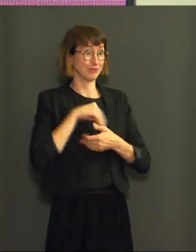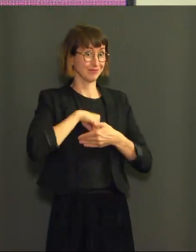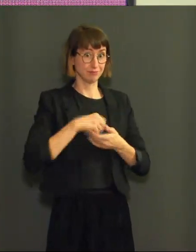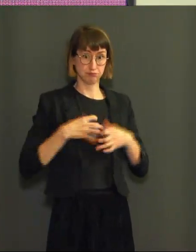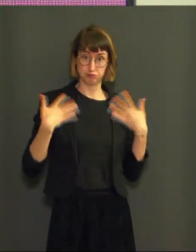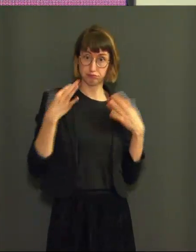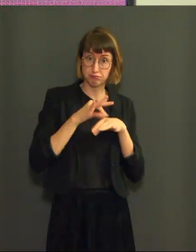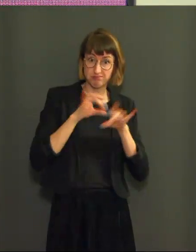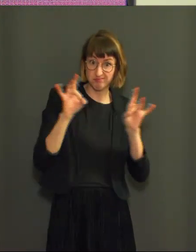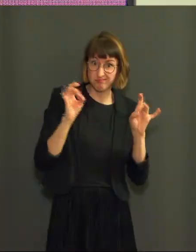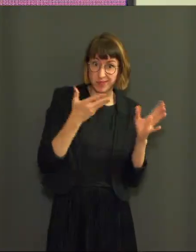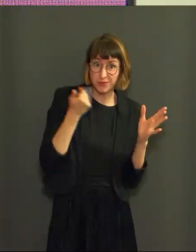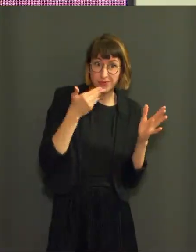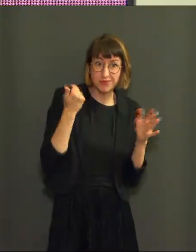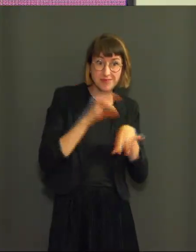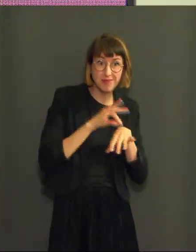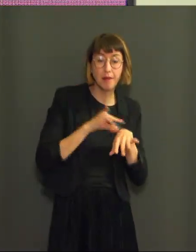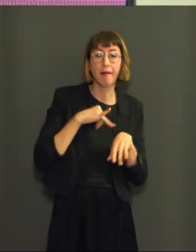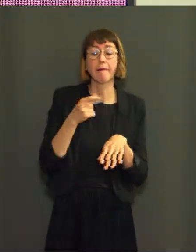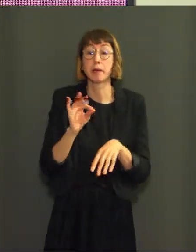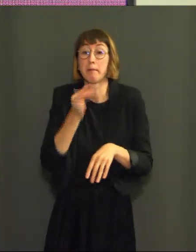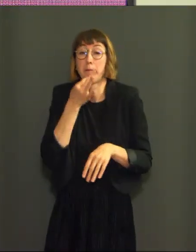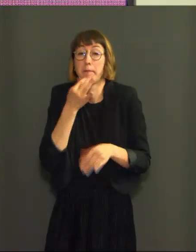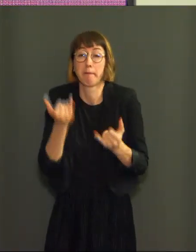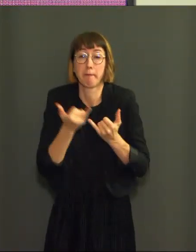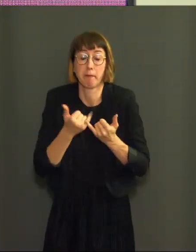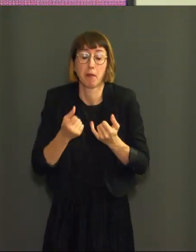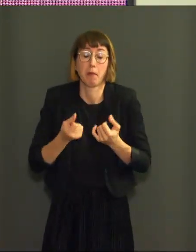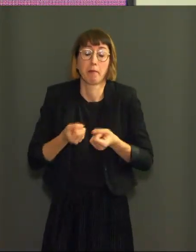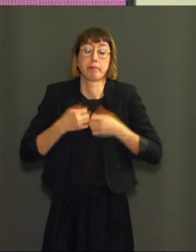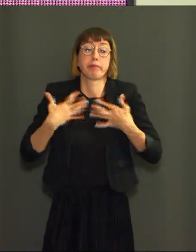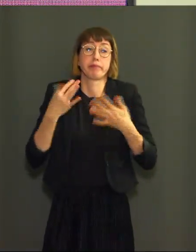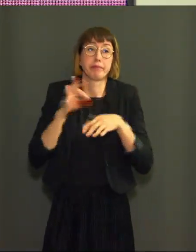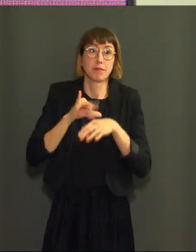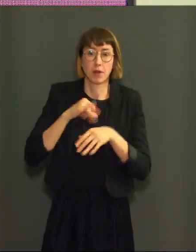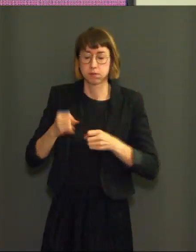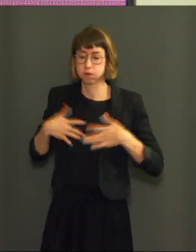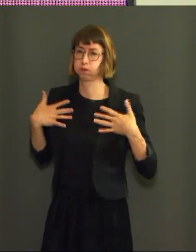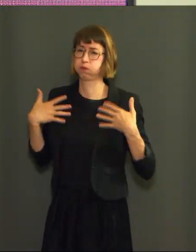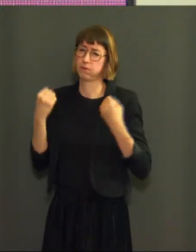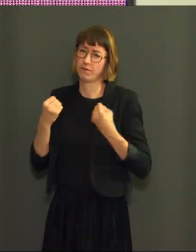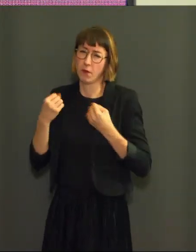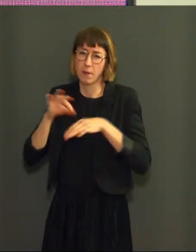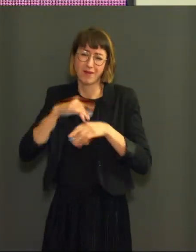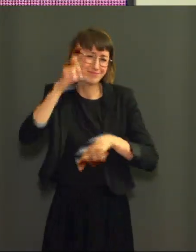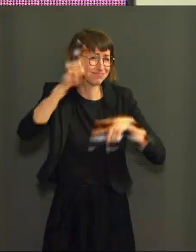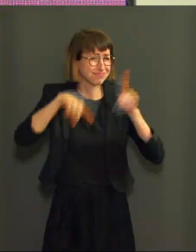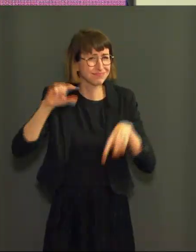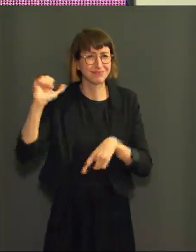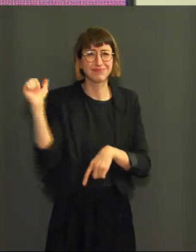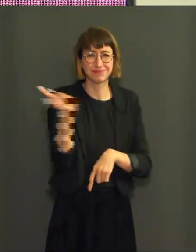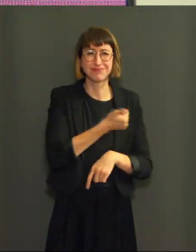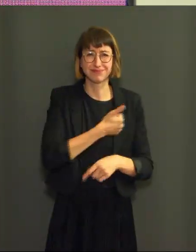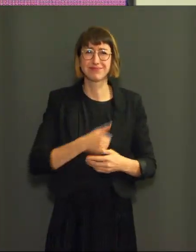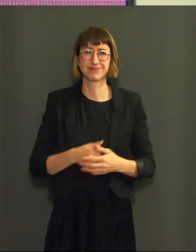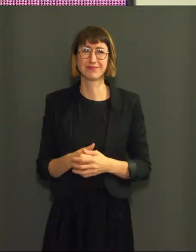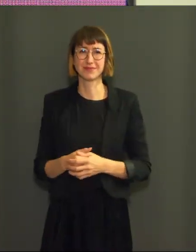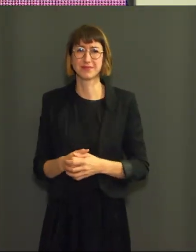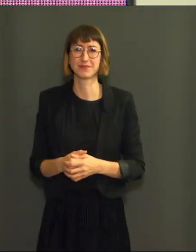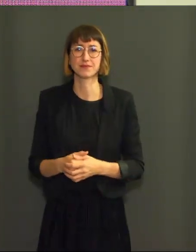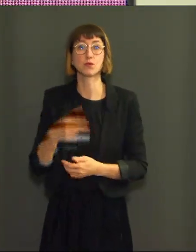sévères. Globalement, et on va le détailler par la suite, nous constatons que dans la majorité des cas, 2/3 des cas, il s'agit